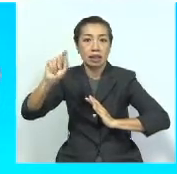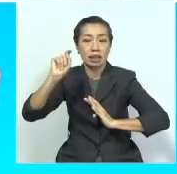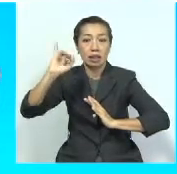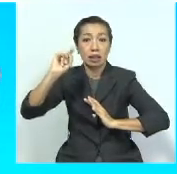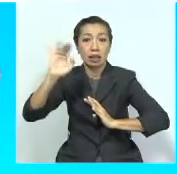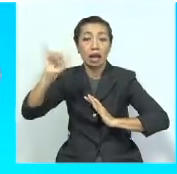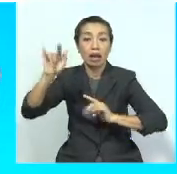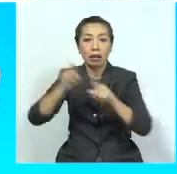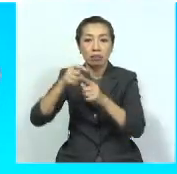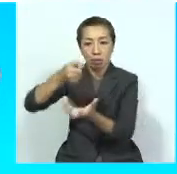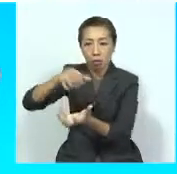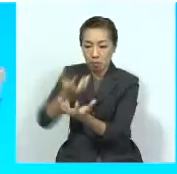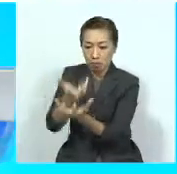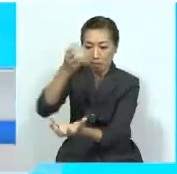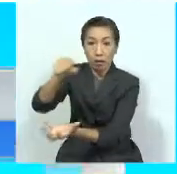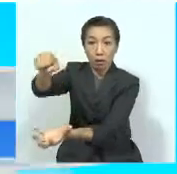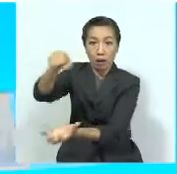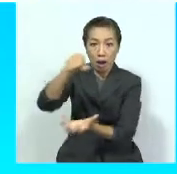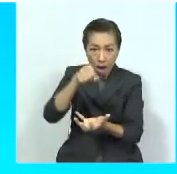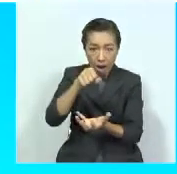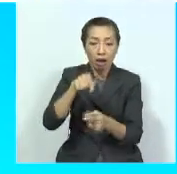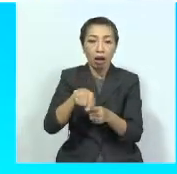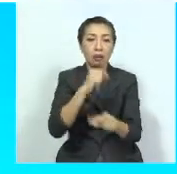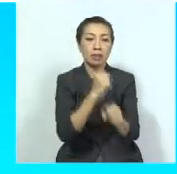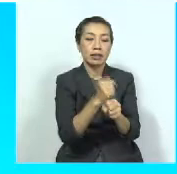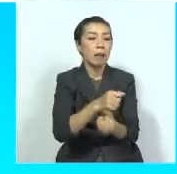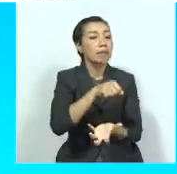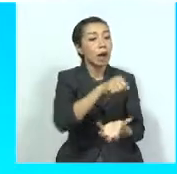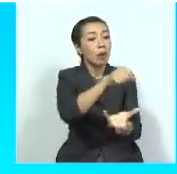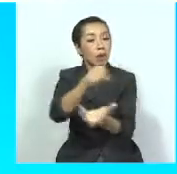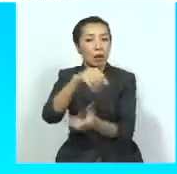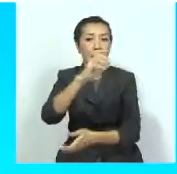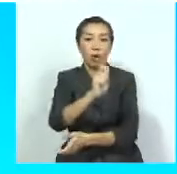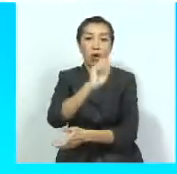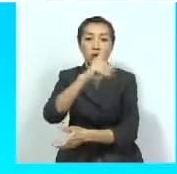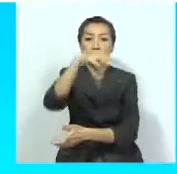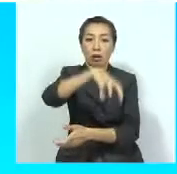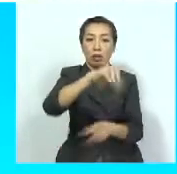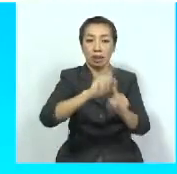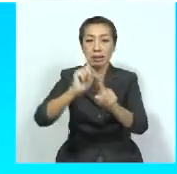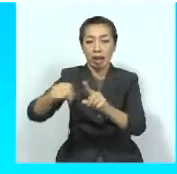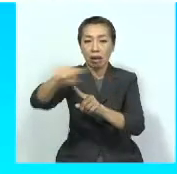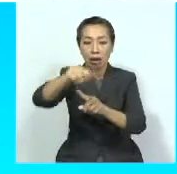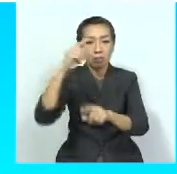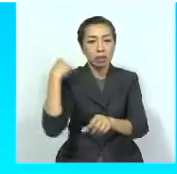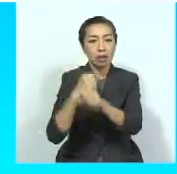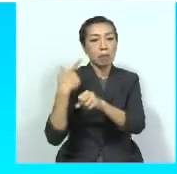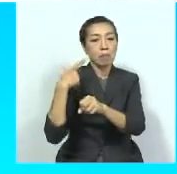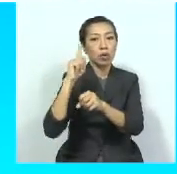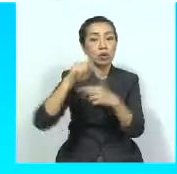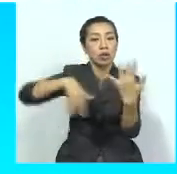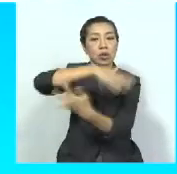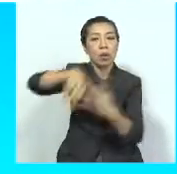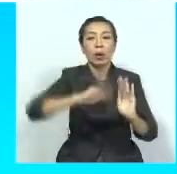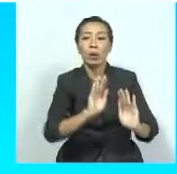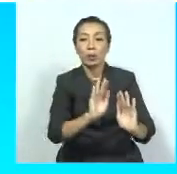นุนปิ่นโตเมลามีนเข้ามาเพื่อจะใช้ในการแจกจ่ายไปยังอุทยานแห่งชาติต่างๆเพื่อใช้ประโยชน์ในการรักษาสิ่งแ